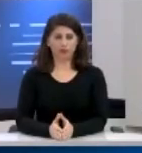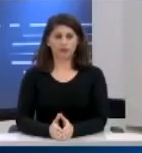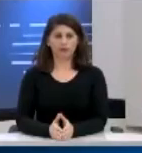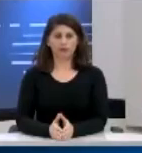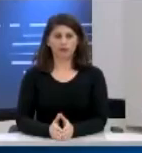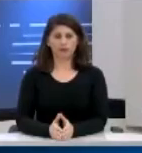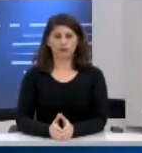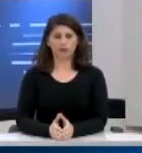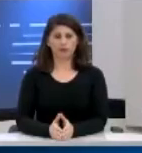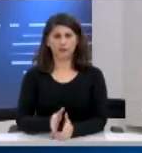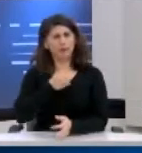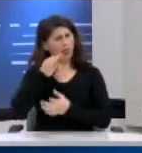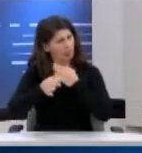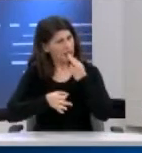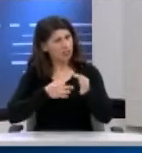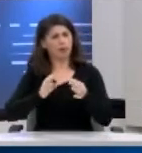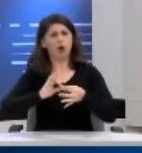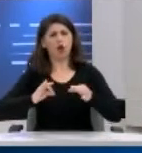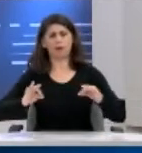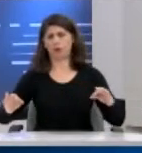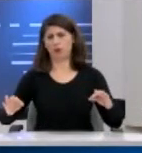Θα σας τα πω αναλυτικά.